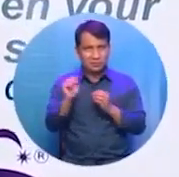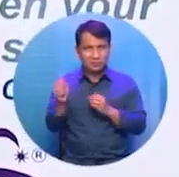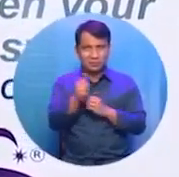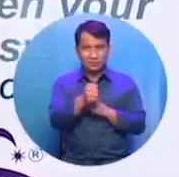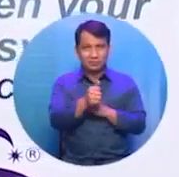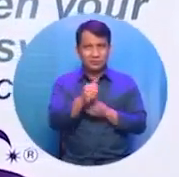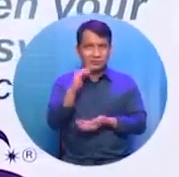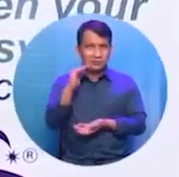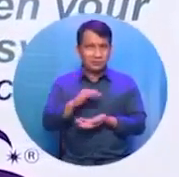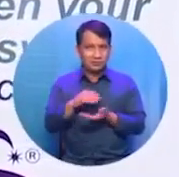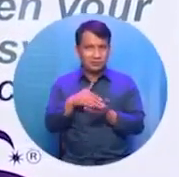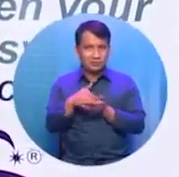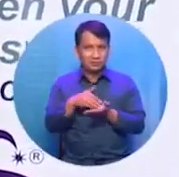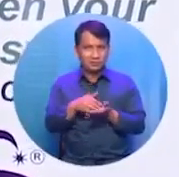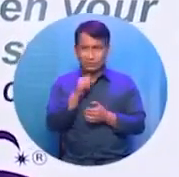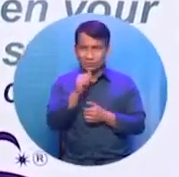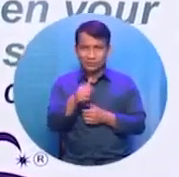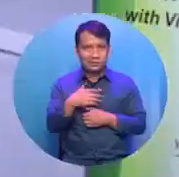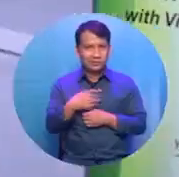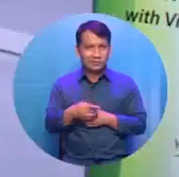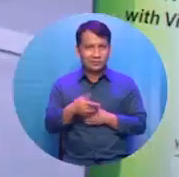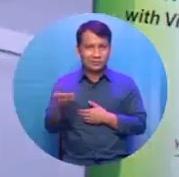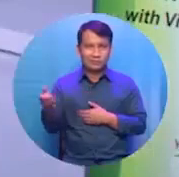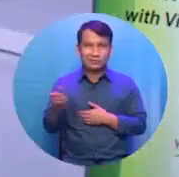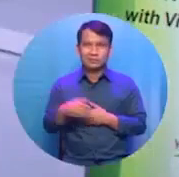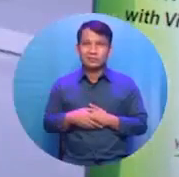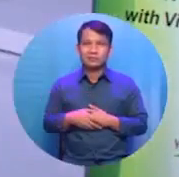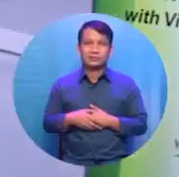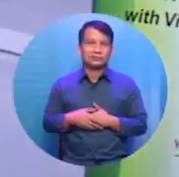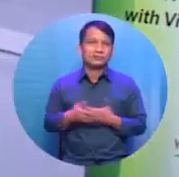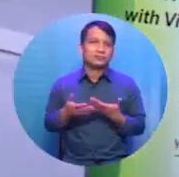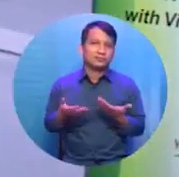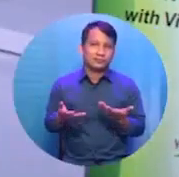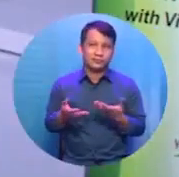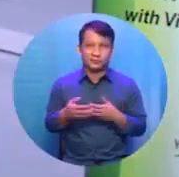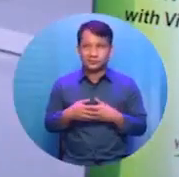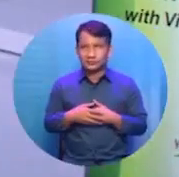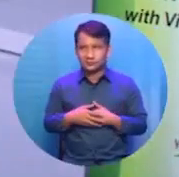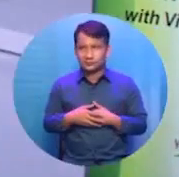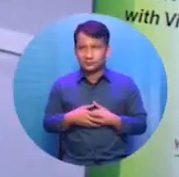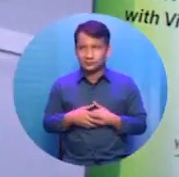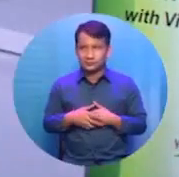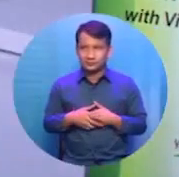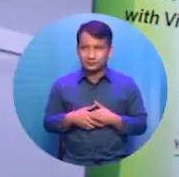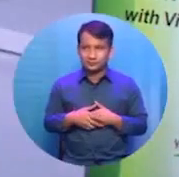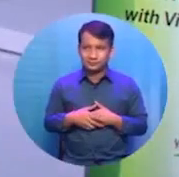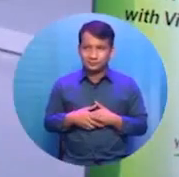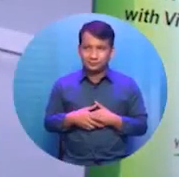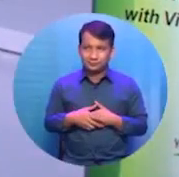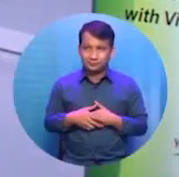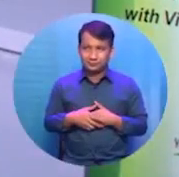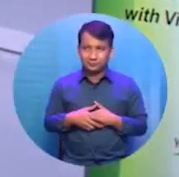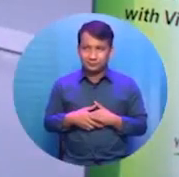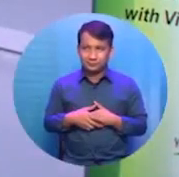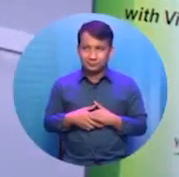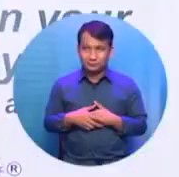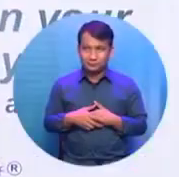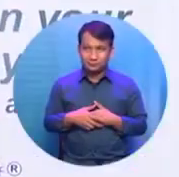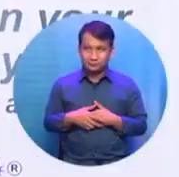Mukhang mahina. Ayaw. Nako po. Nako po. Nako po, nako po, nako